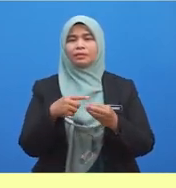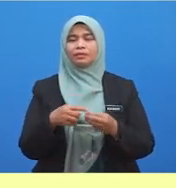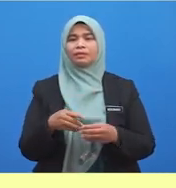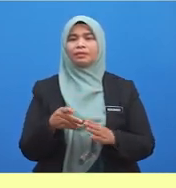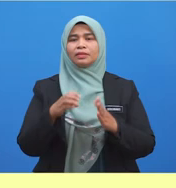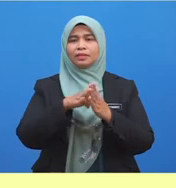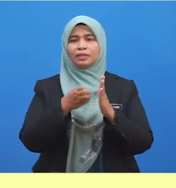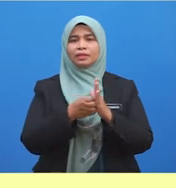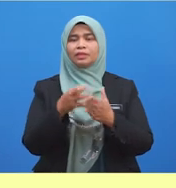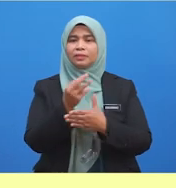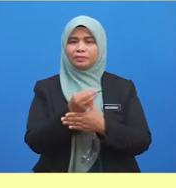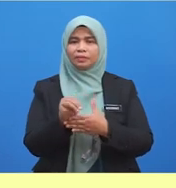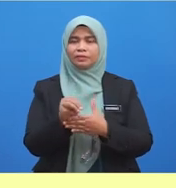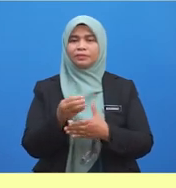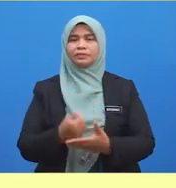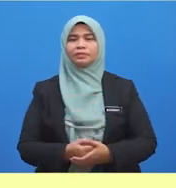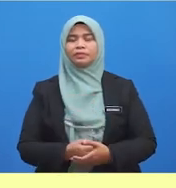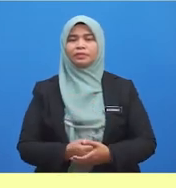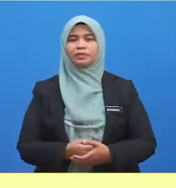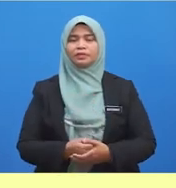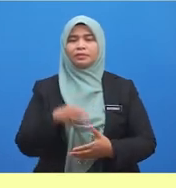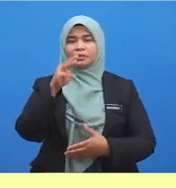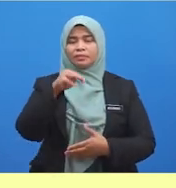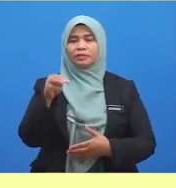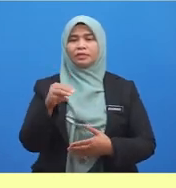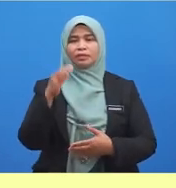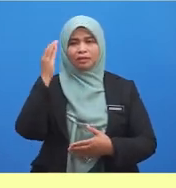risau, cikgu akan bincangkan bersama-sama anda.